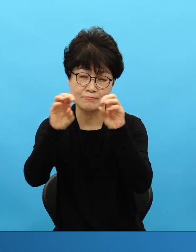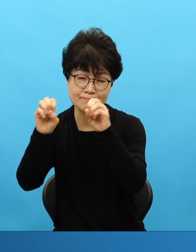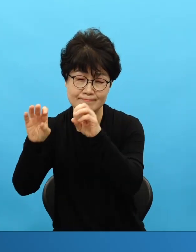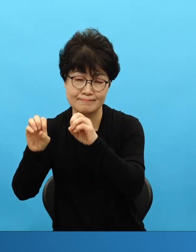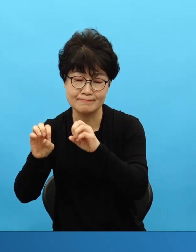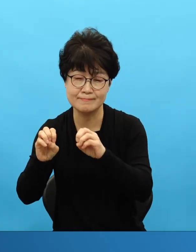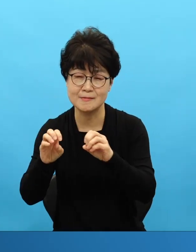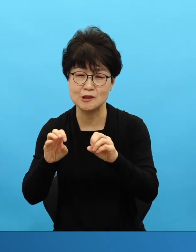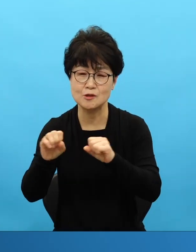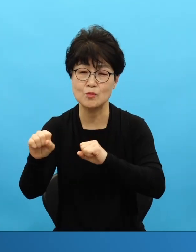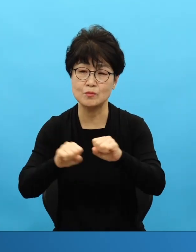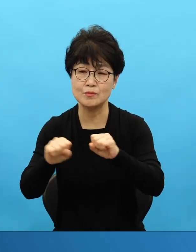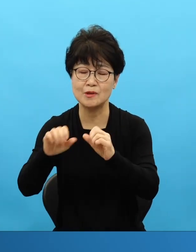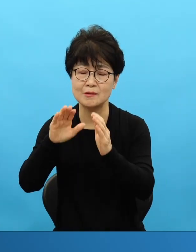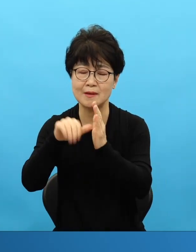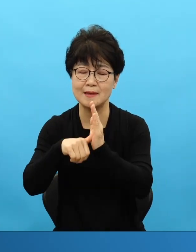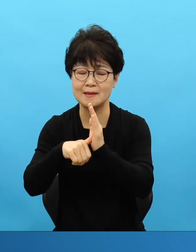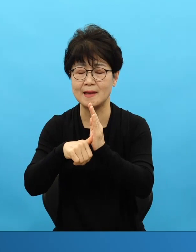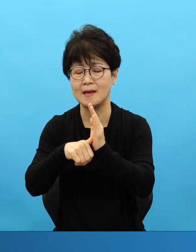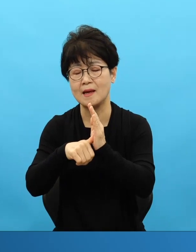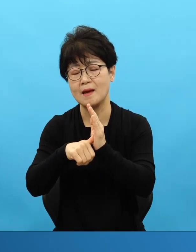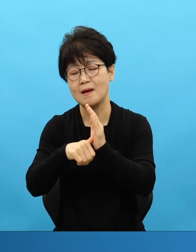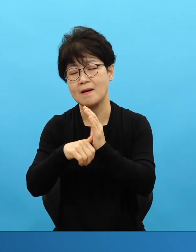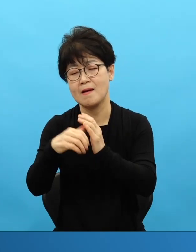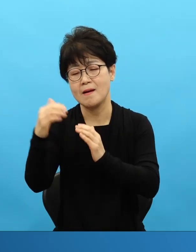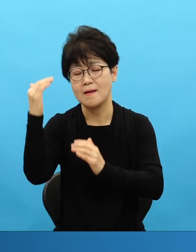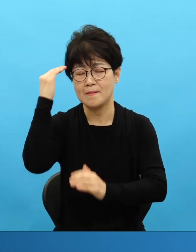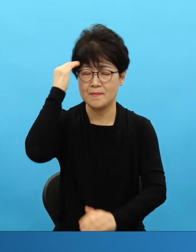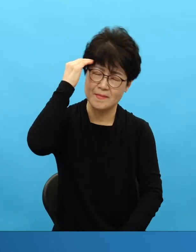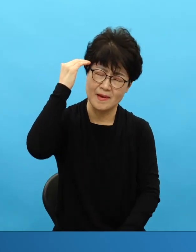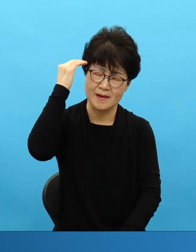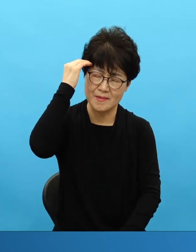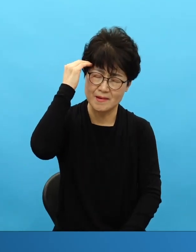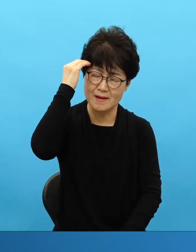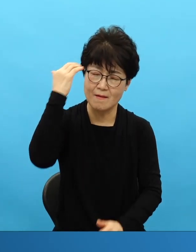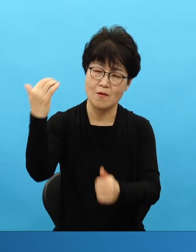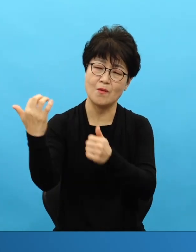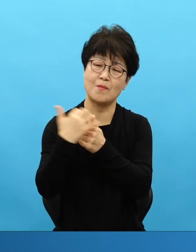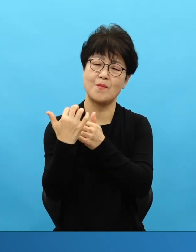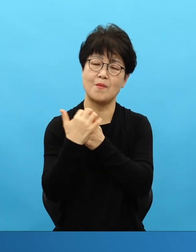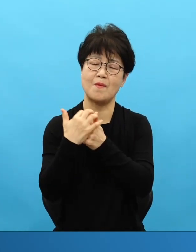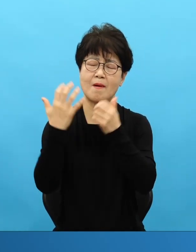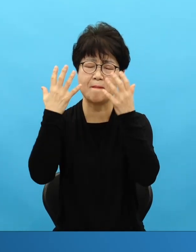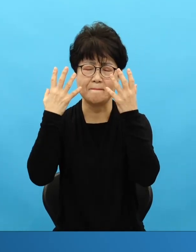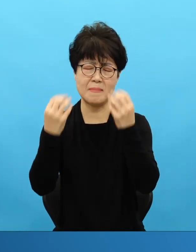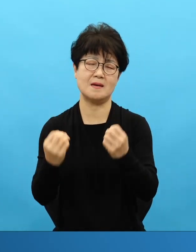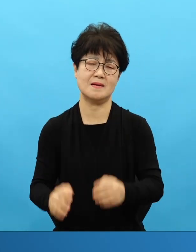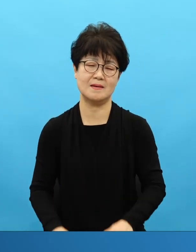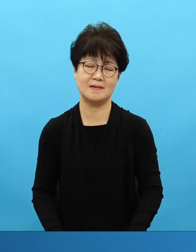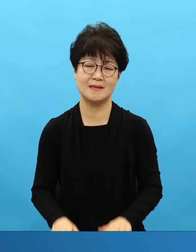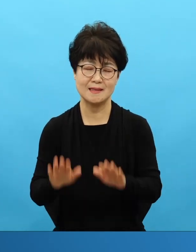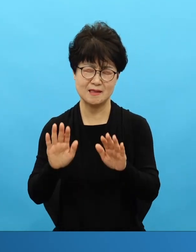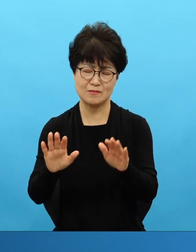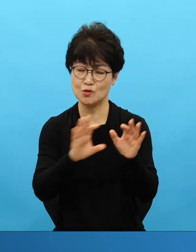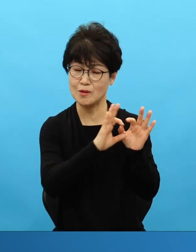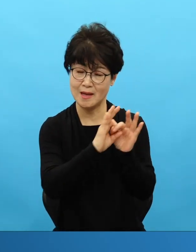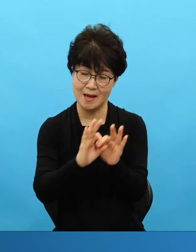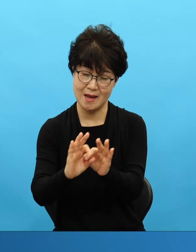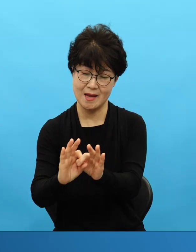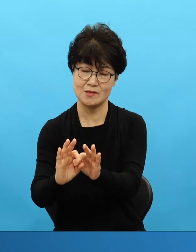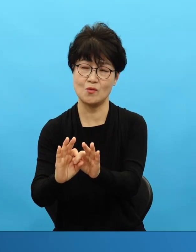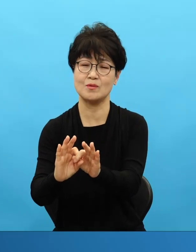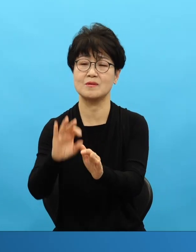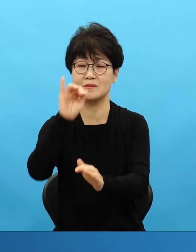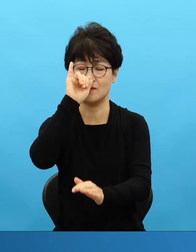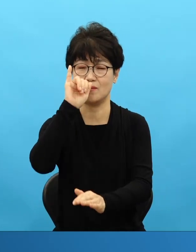Evangelizing for 40 years, I was attacked from the outside, from the inside, so many times. 지금도 많이 받아요. 엄청 많이 받았어요. Even now,